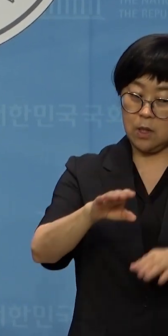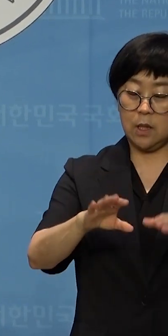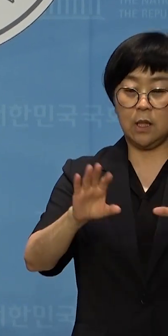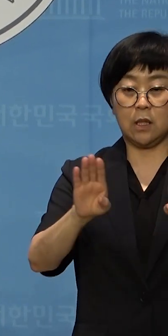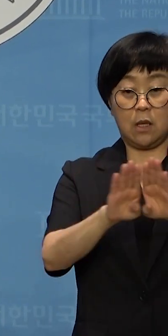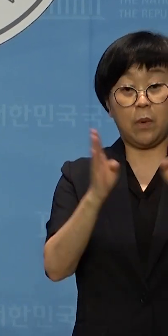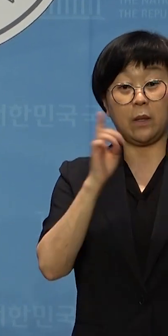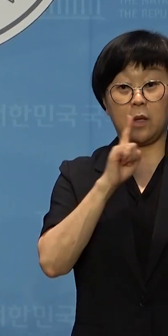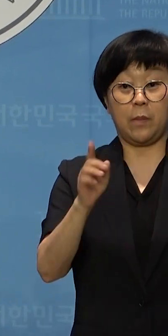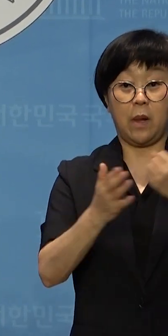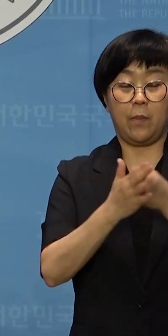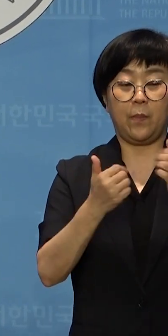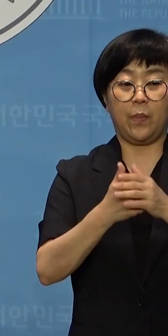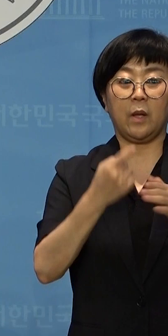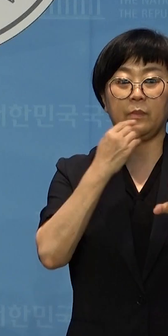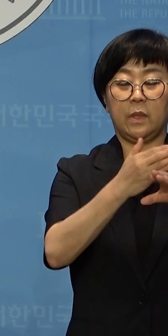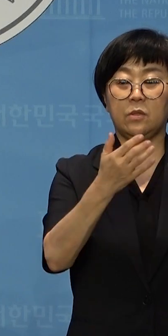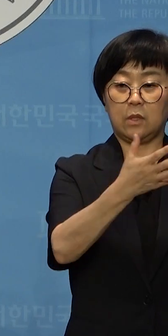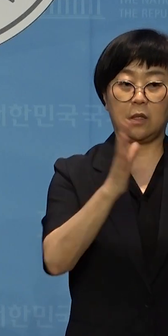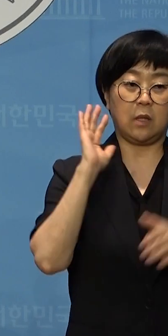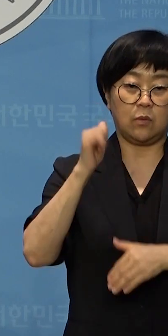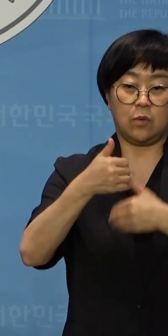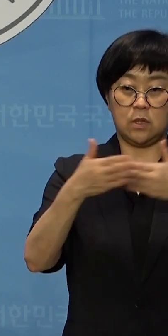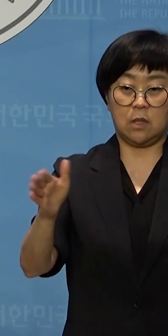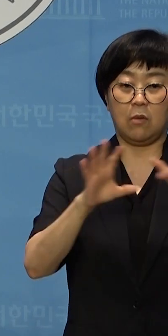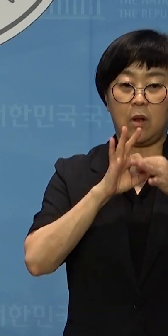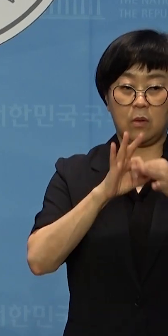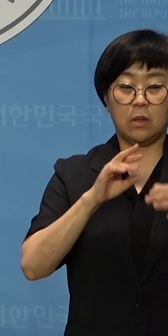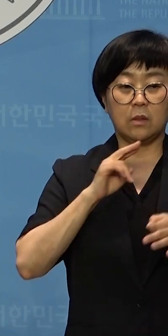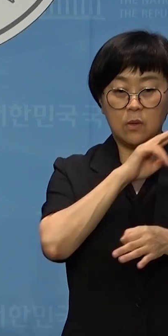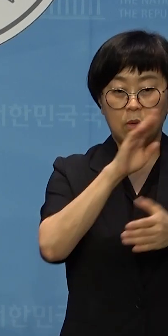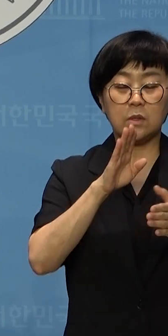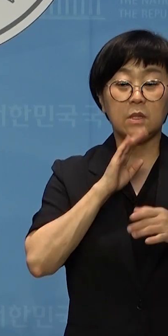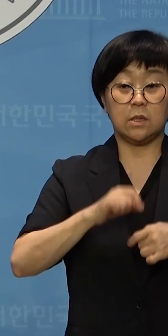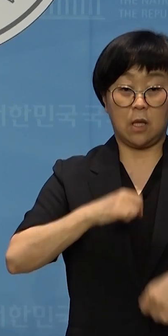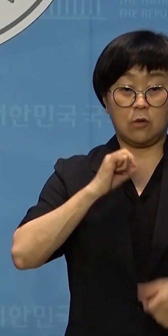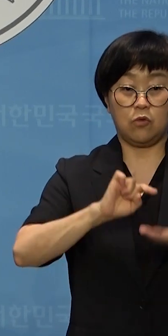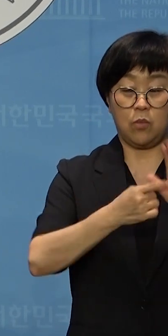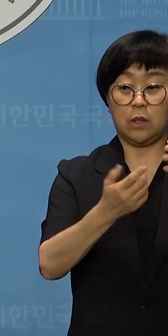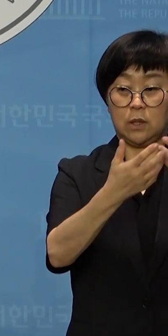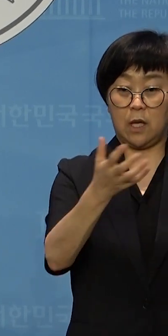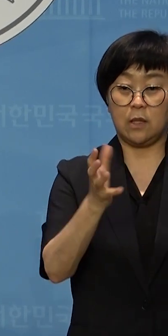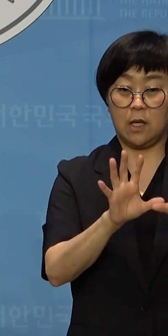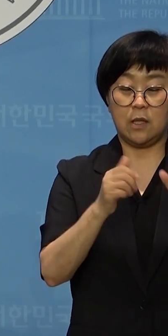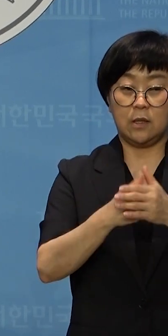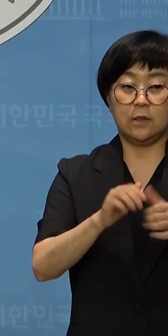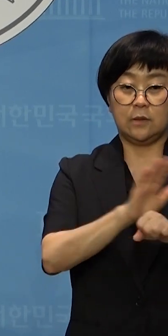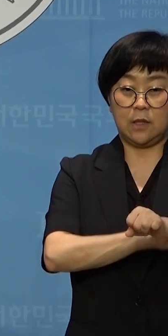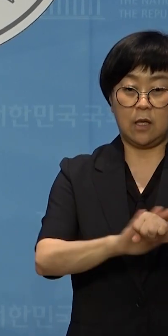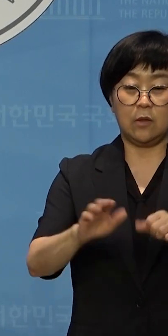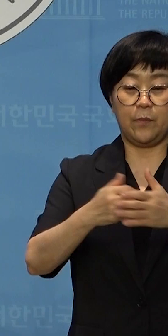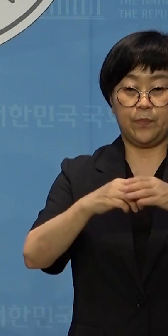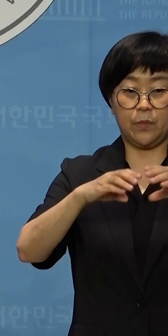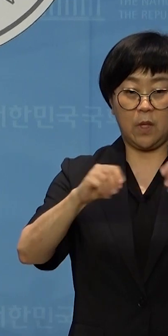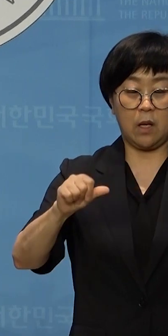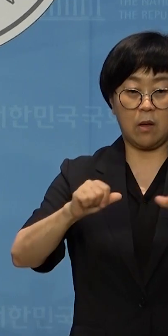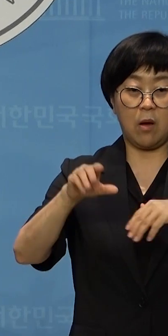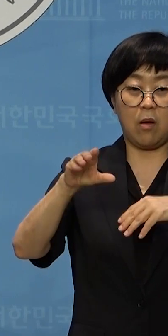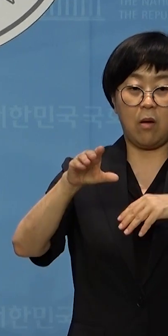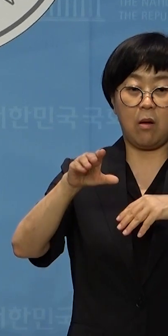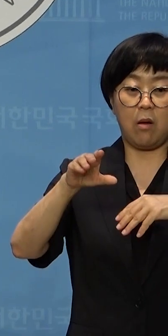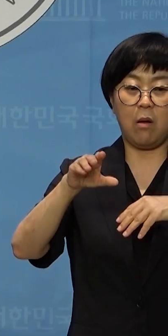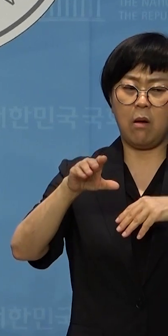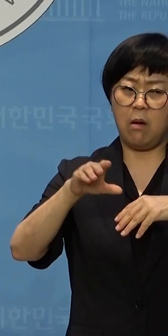합니다. 우리 더불어민주당 대통령실 관련 의혹 진상규명단에서는 제대로 된 토양오염 정화